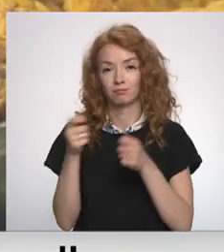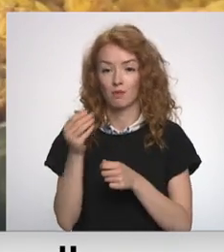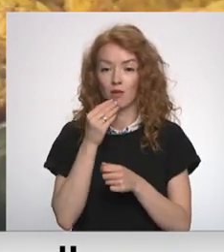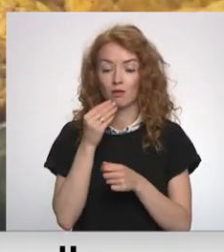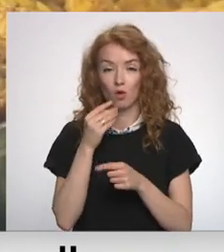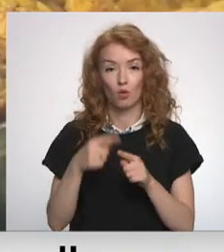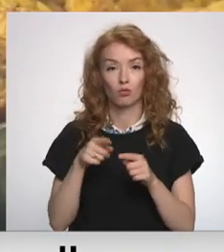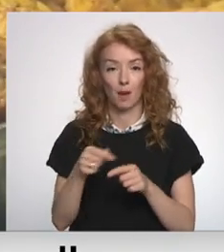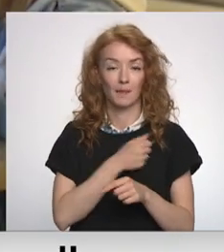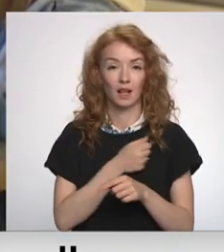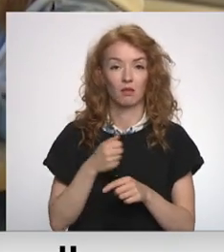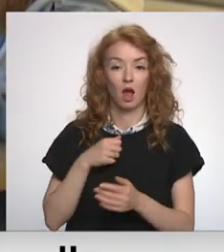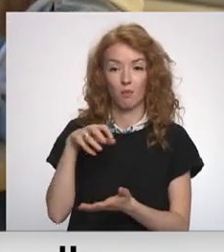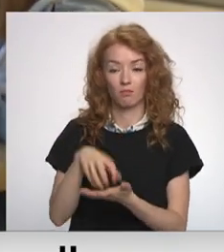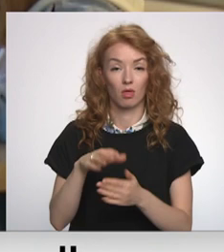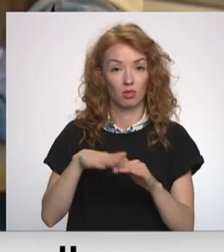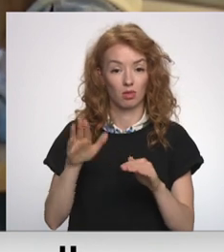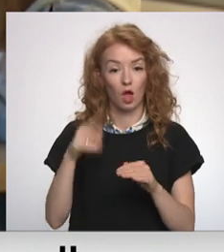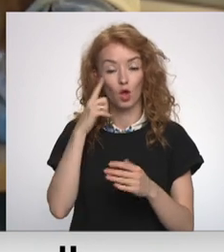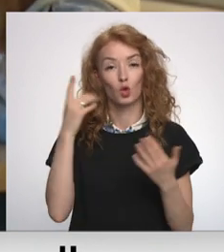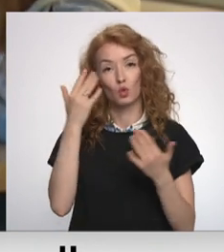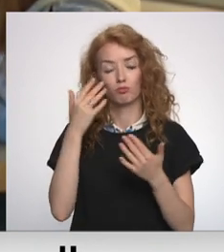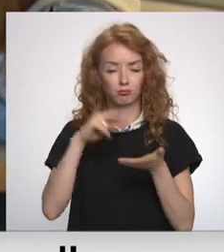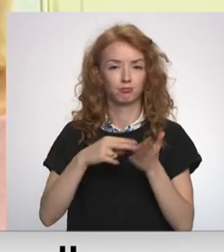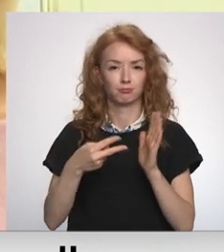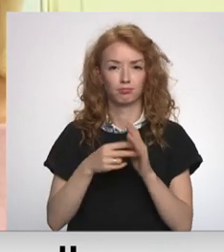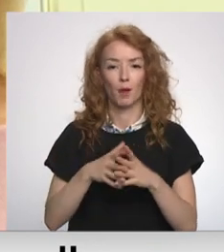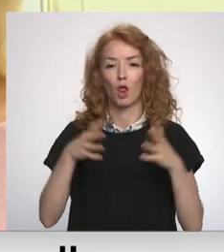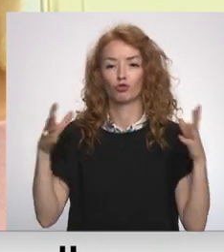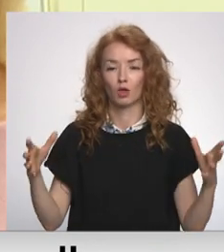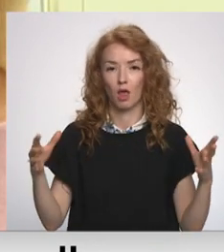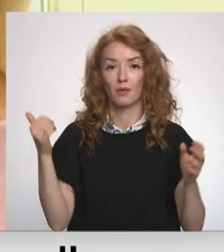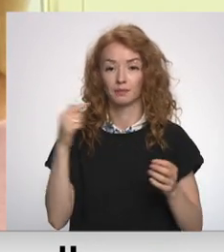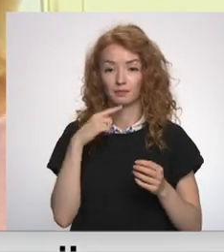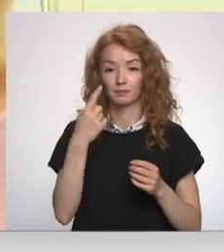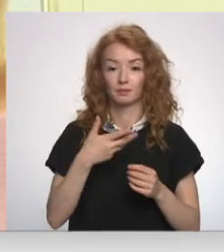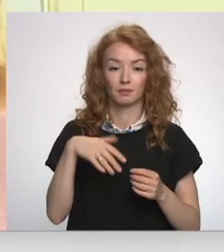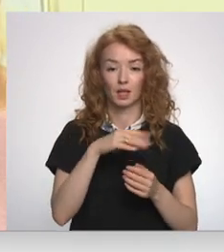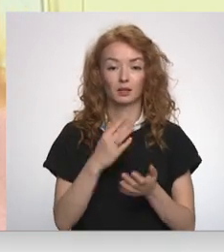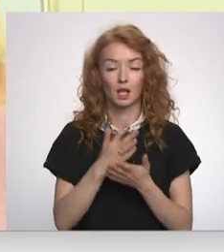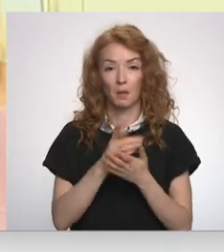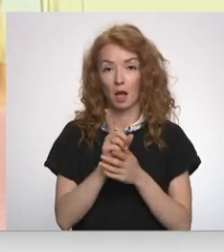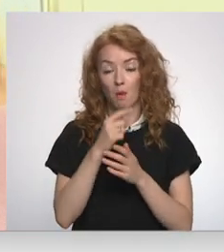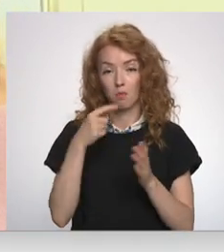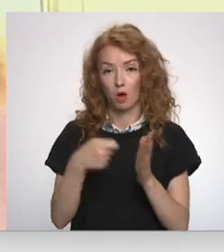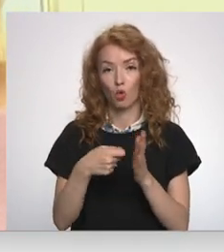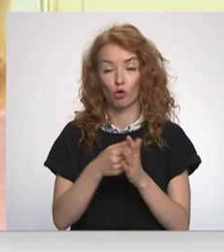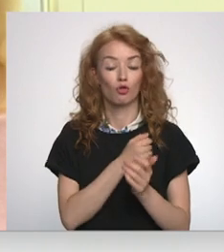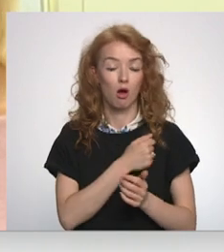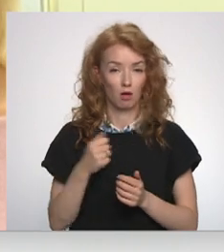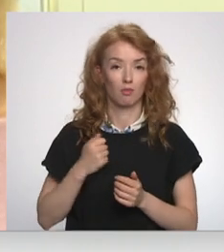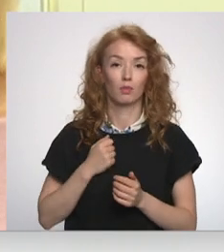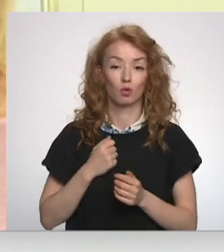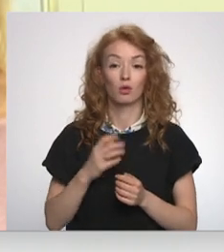Zalves militārā poligona dēļ domā par darbības paplašināšanu. Mēs esam ēdināši arī armiju, jā,